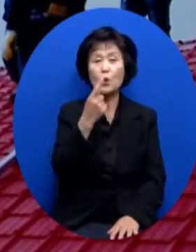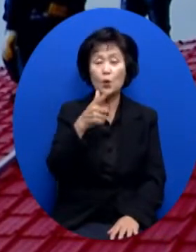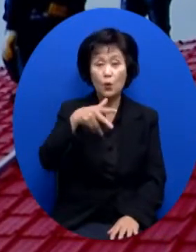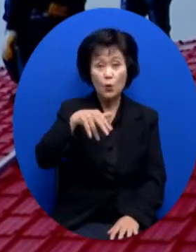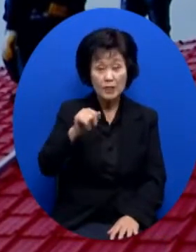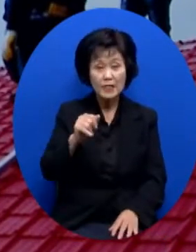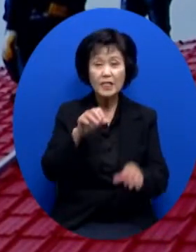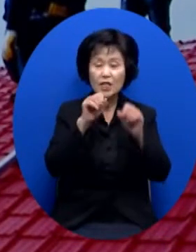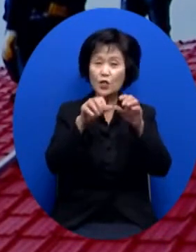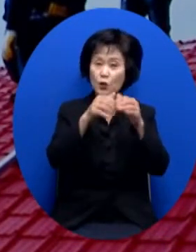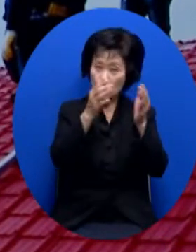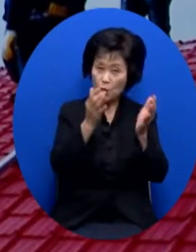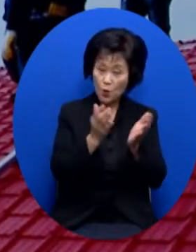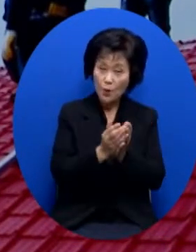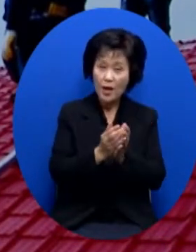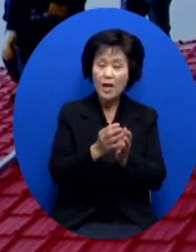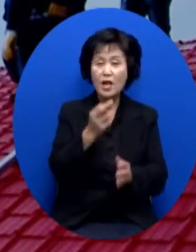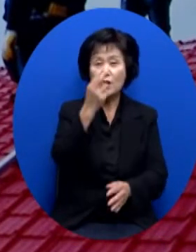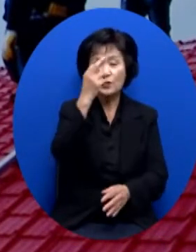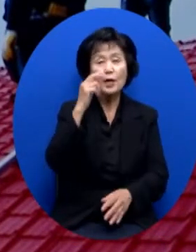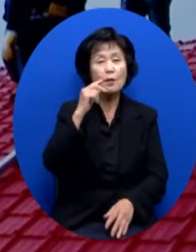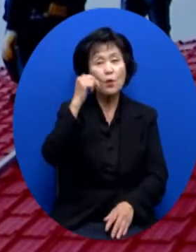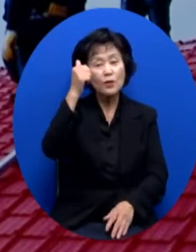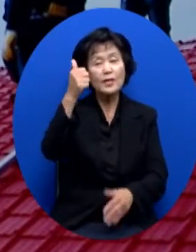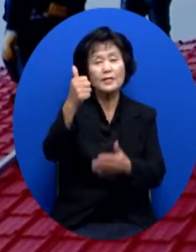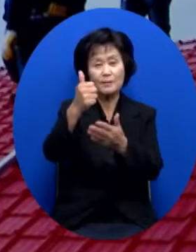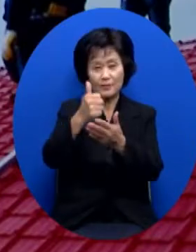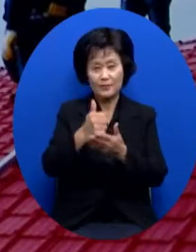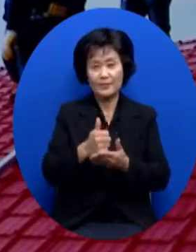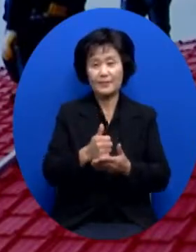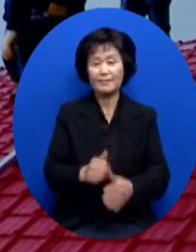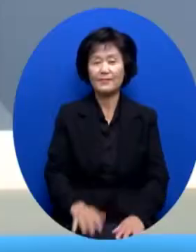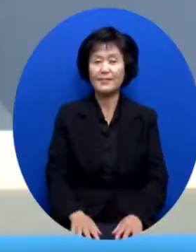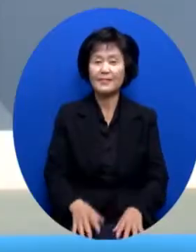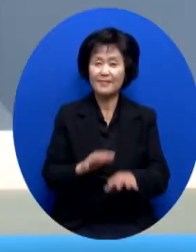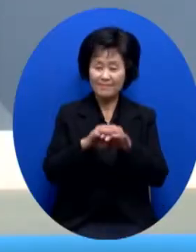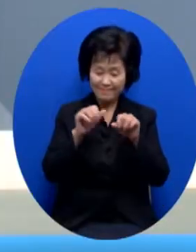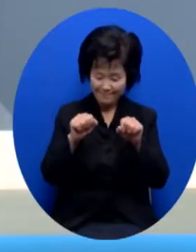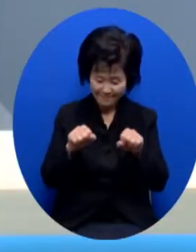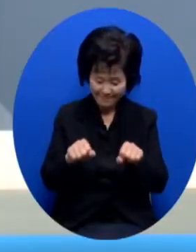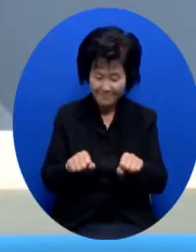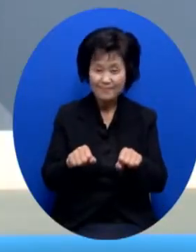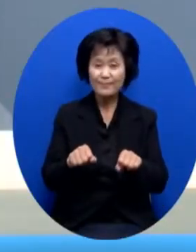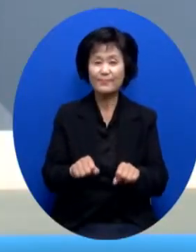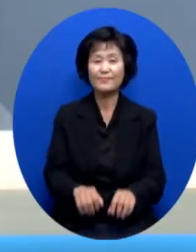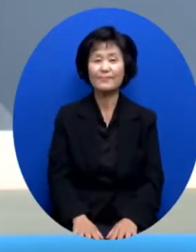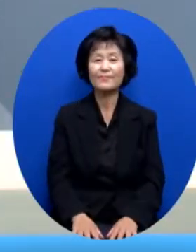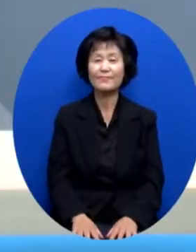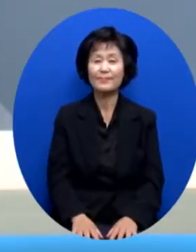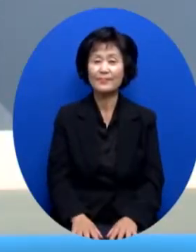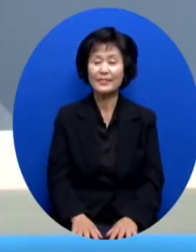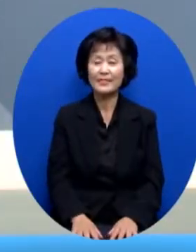선교회를 섬기고 있으신 최상철 목사님 모시고 이야기 나눠보겠습니다. 목사님 안녕하세요. 예, 안녕하세요.